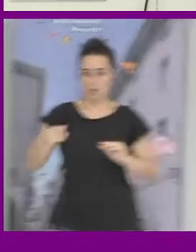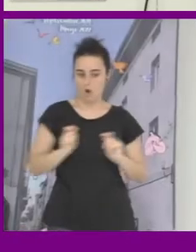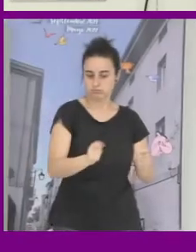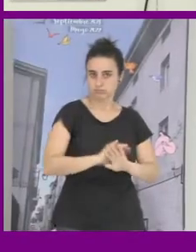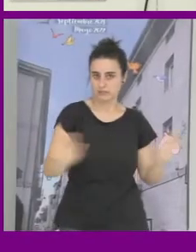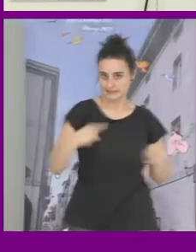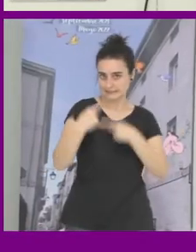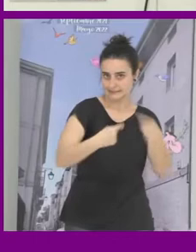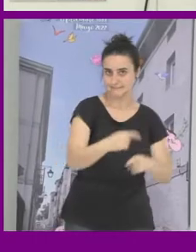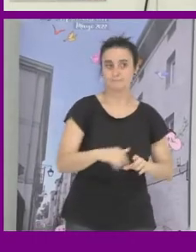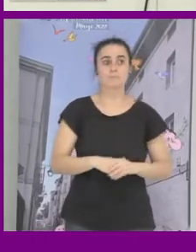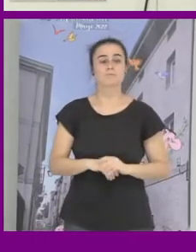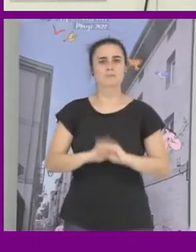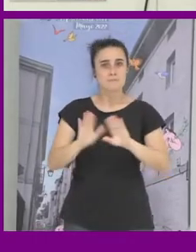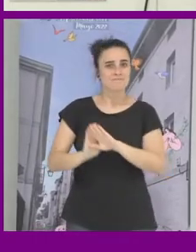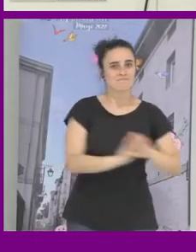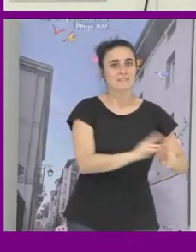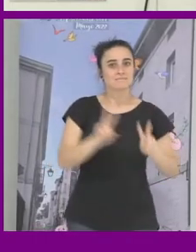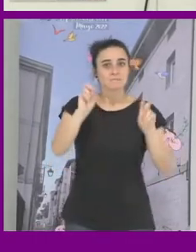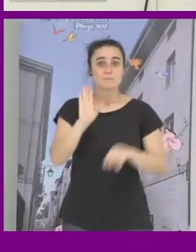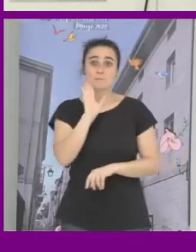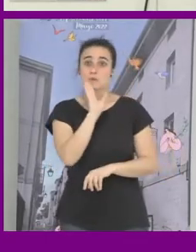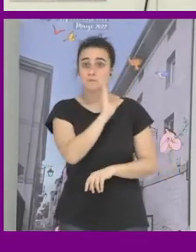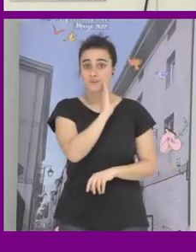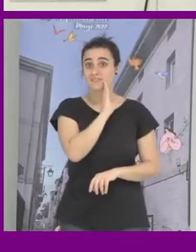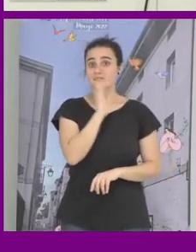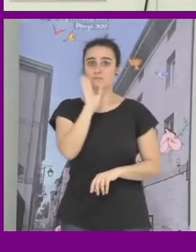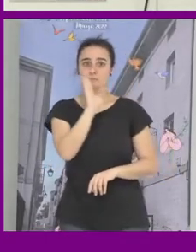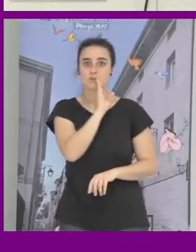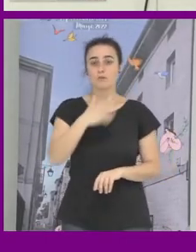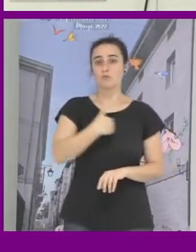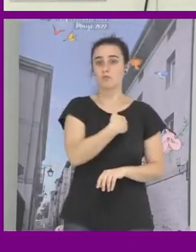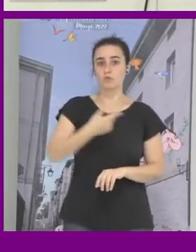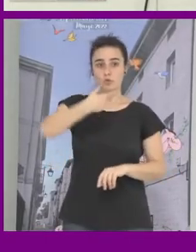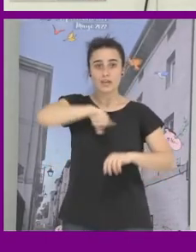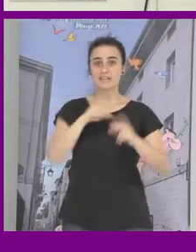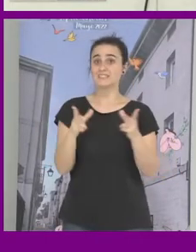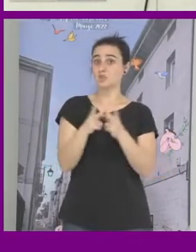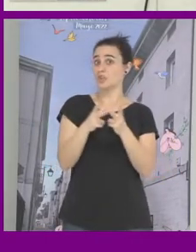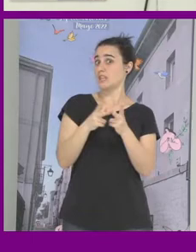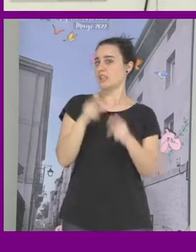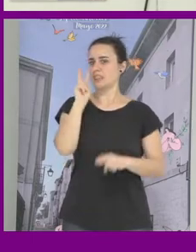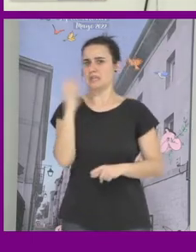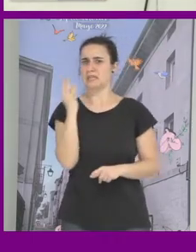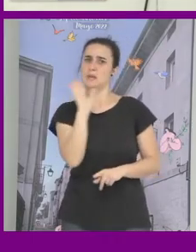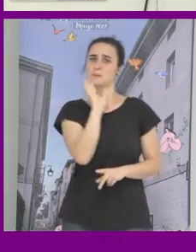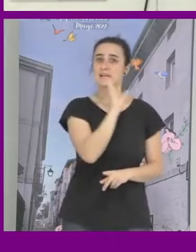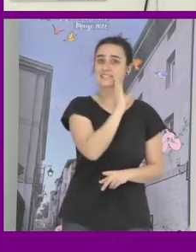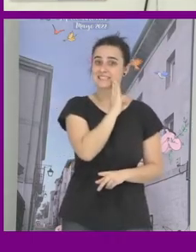Aldiz, amatasunaren kasuan, gure gizartean, eta legeak hori ere berresten du,